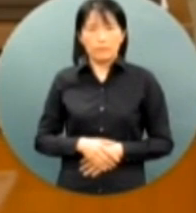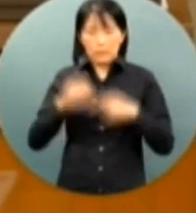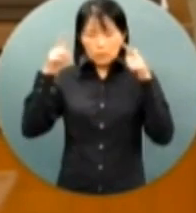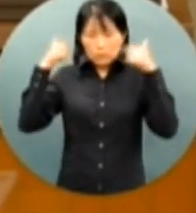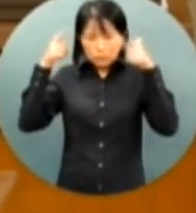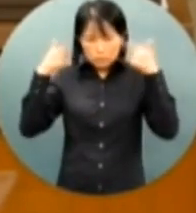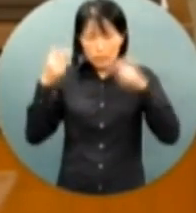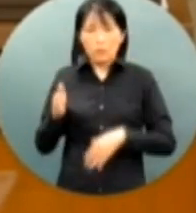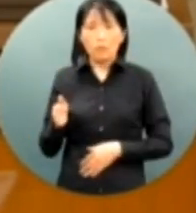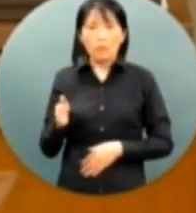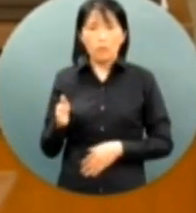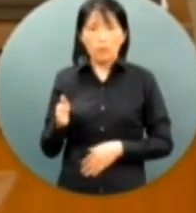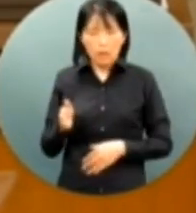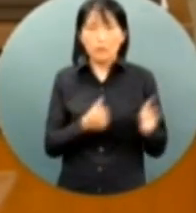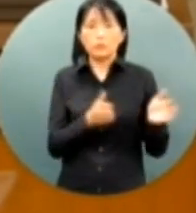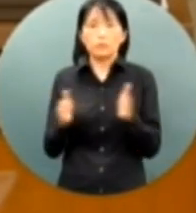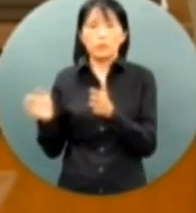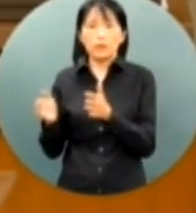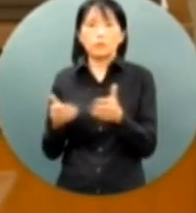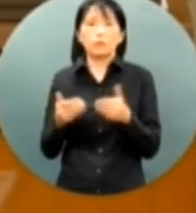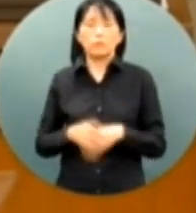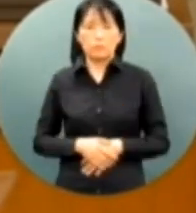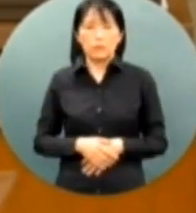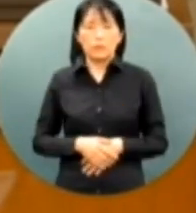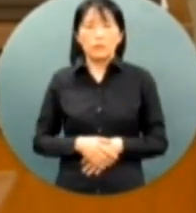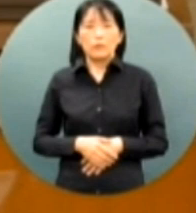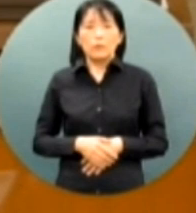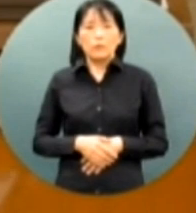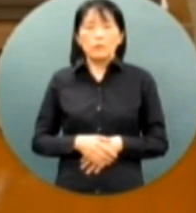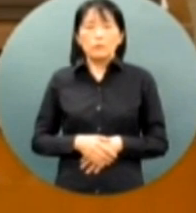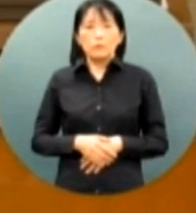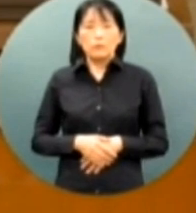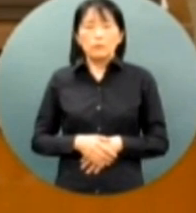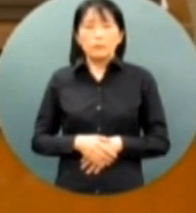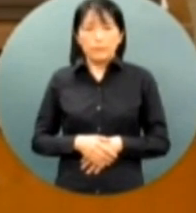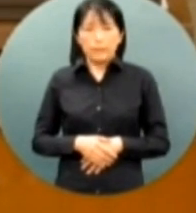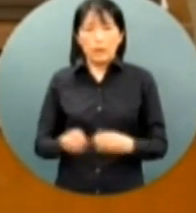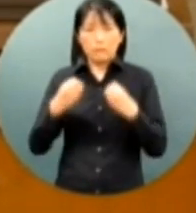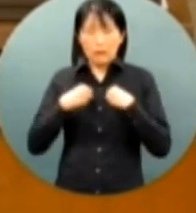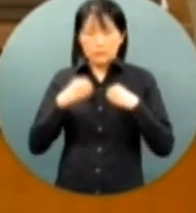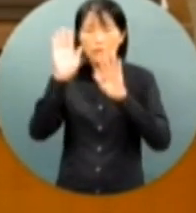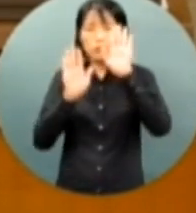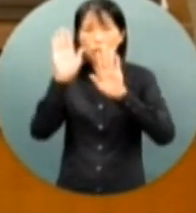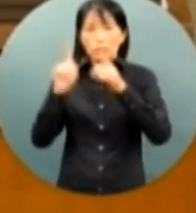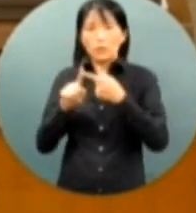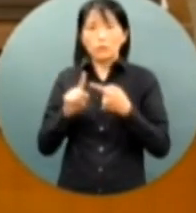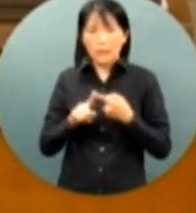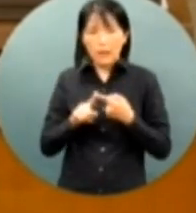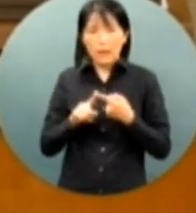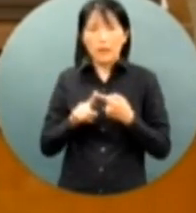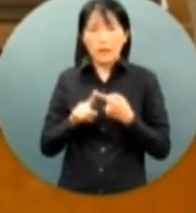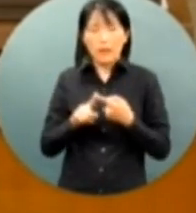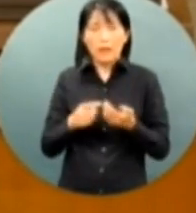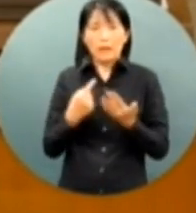から備えておく必要があるだろうというふうに思っておりまして、こうした感染状況によってそれに伴って